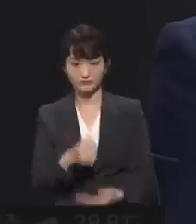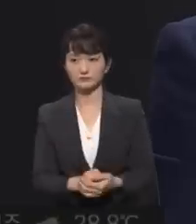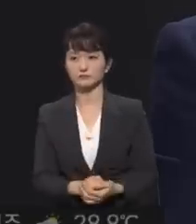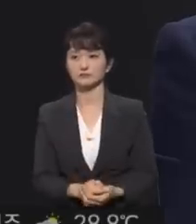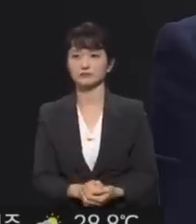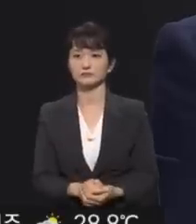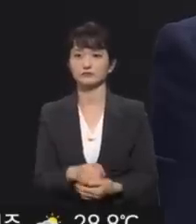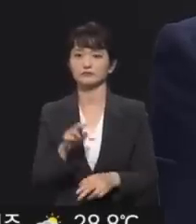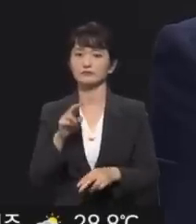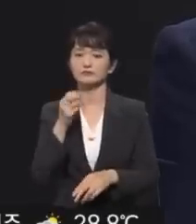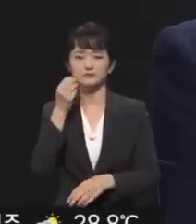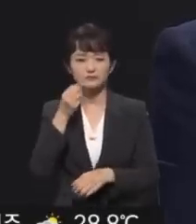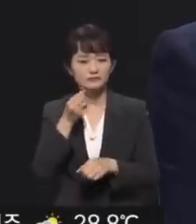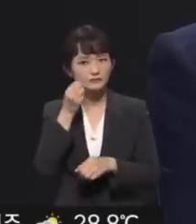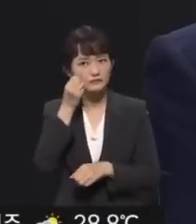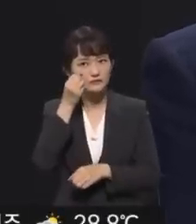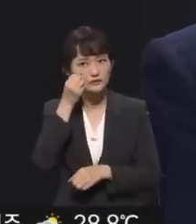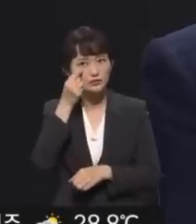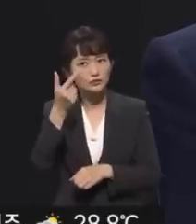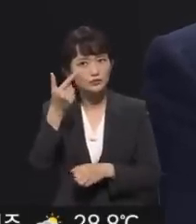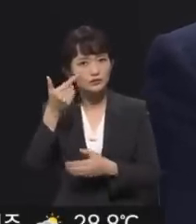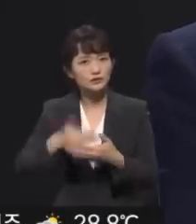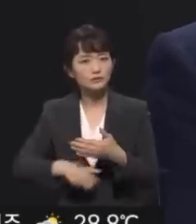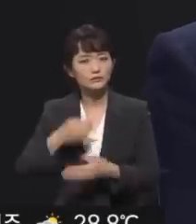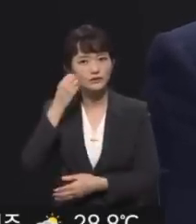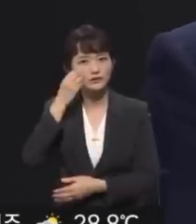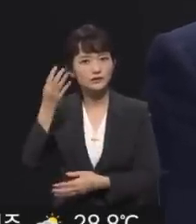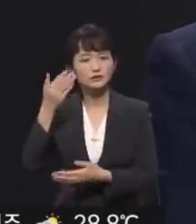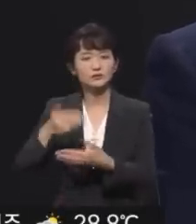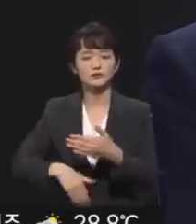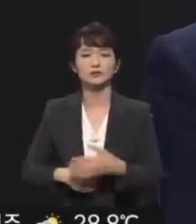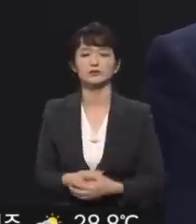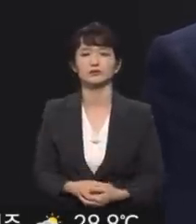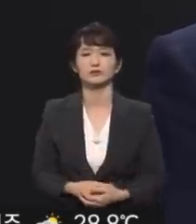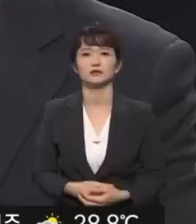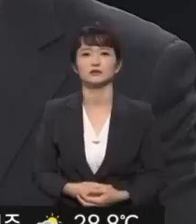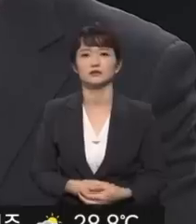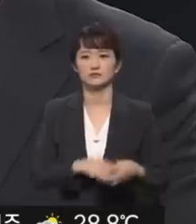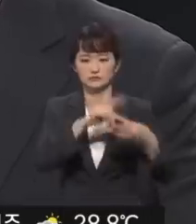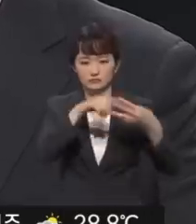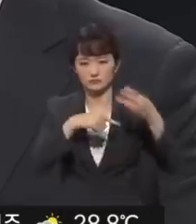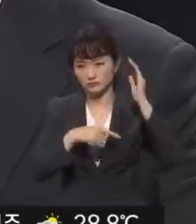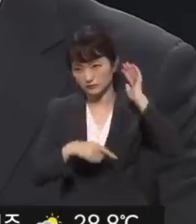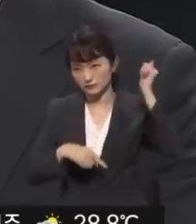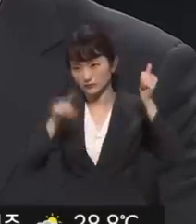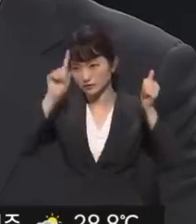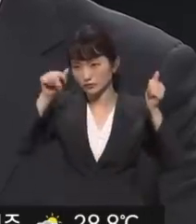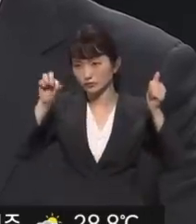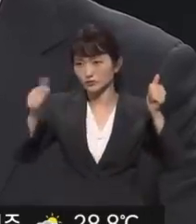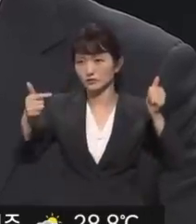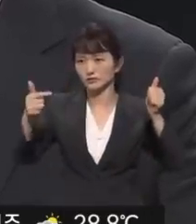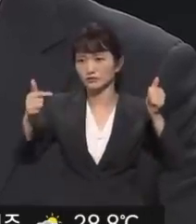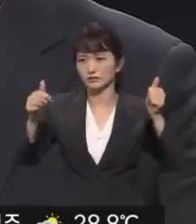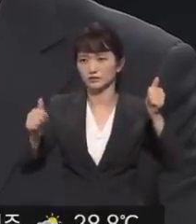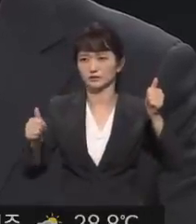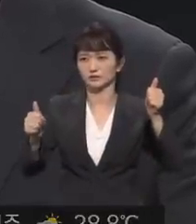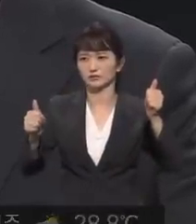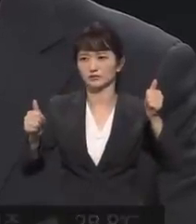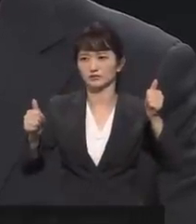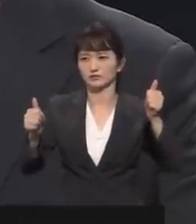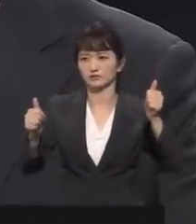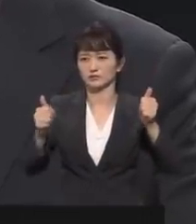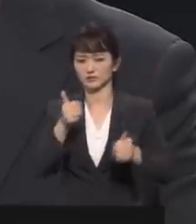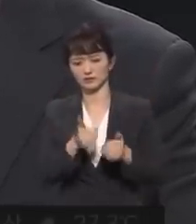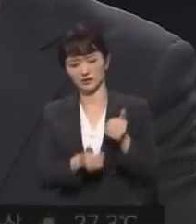한 4개월 남자가 국민의 힘 이다 윤석열 대통령께서 윤석 대표하고 해야 할 생각이 전혀 없지 않나요 대통령이 이제 하셔야지요